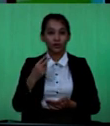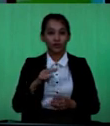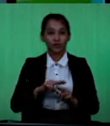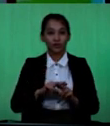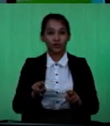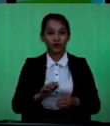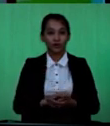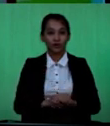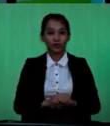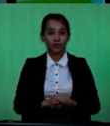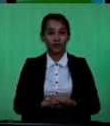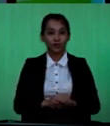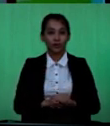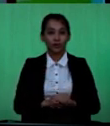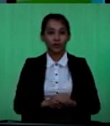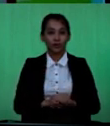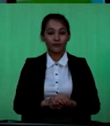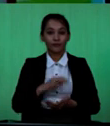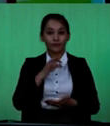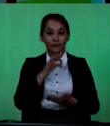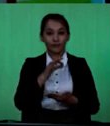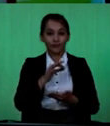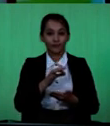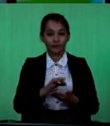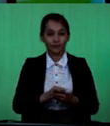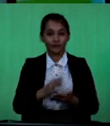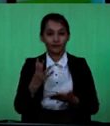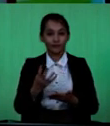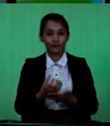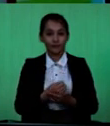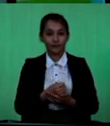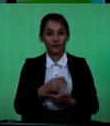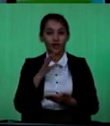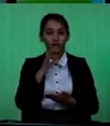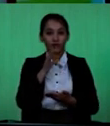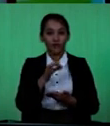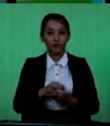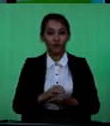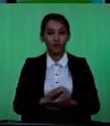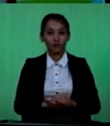teng. Demak, masalaning javobi kelib chiqdi. Javob: